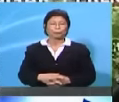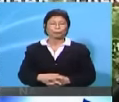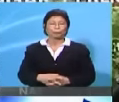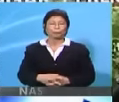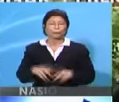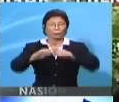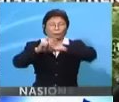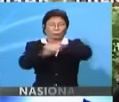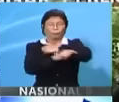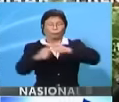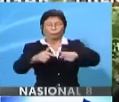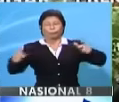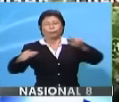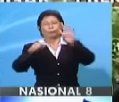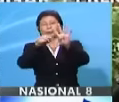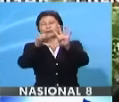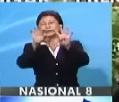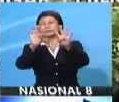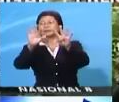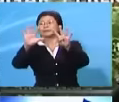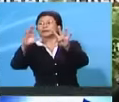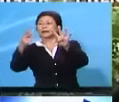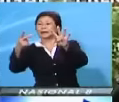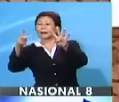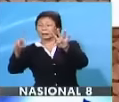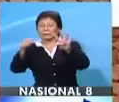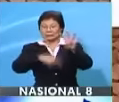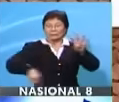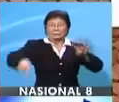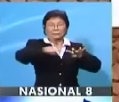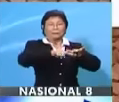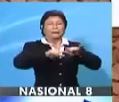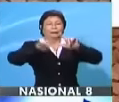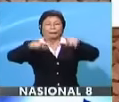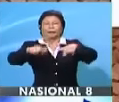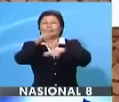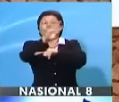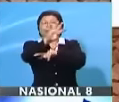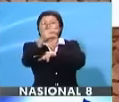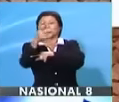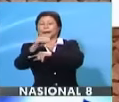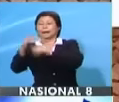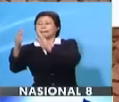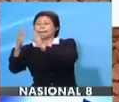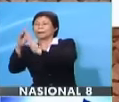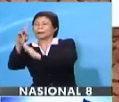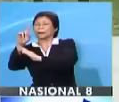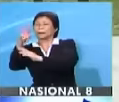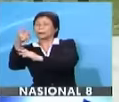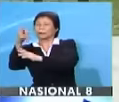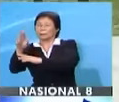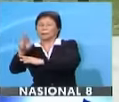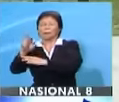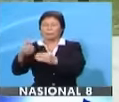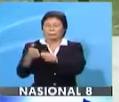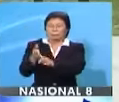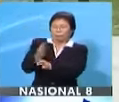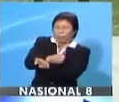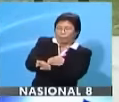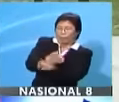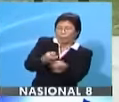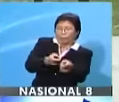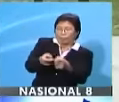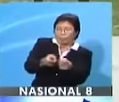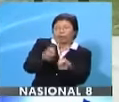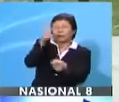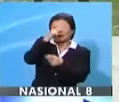Taman seluas 4.95 hektar ini terletak 4 km dari Bandar Ganga bersebelahan dengan Pusat Pentadbiran